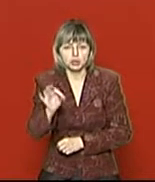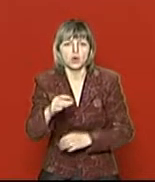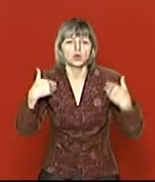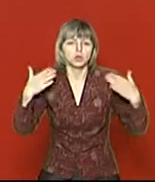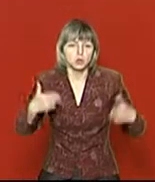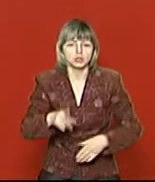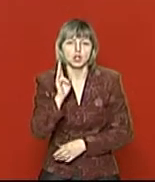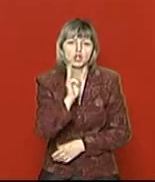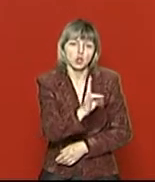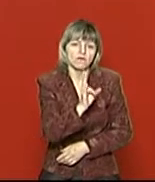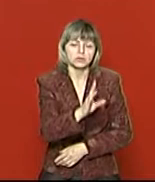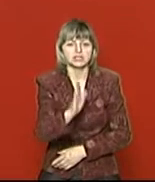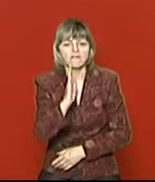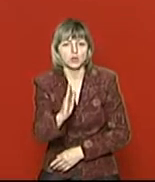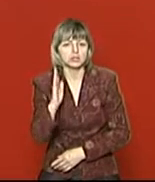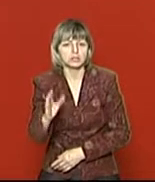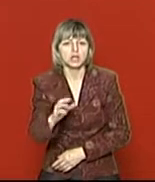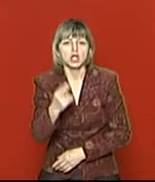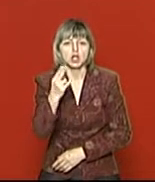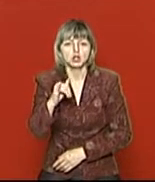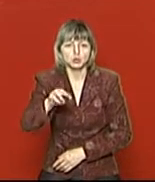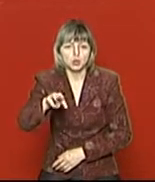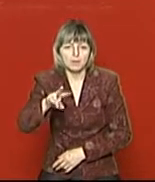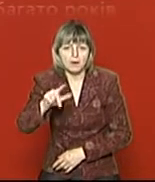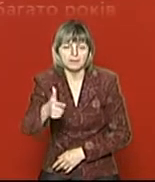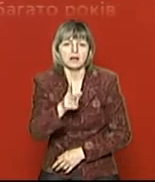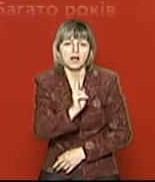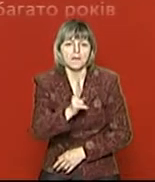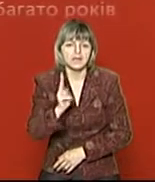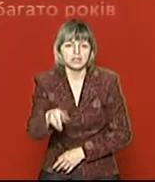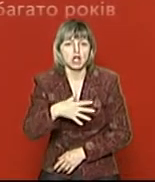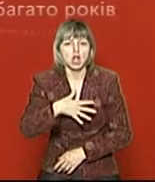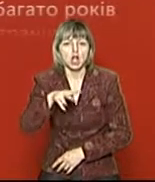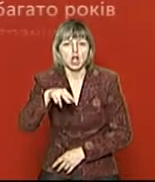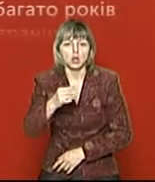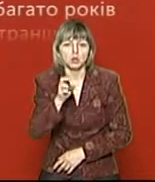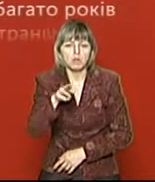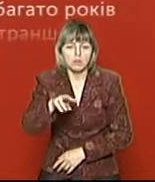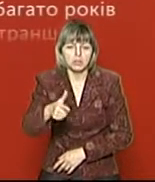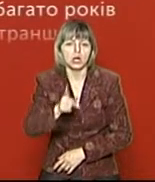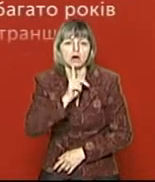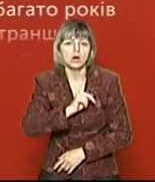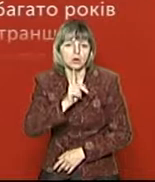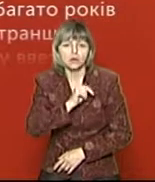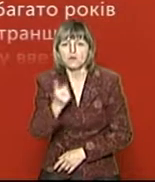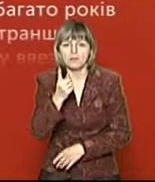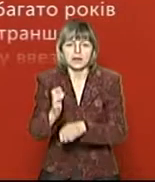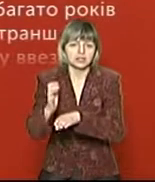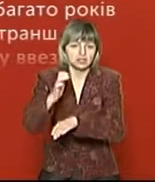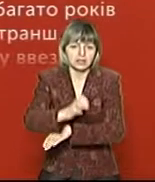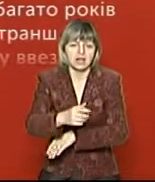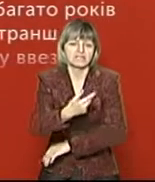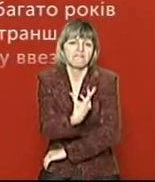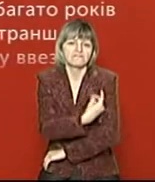Нововолинськ, Володимир-Волинськ, Цумань, Камінь-Каширськ, Любомель, Горохів. Перший транш